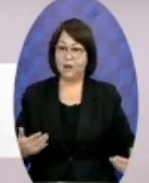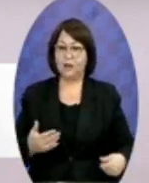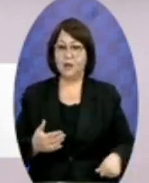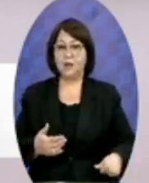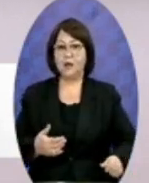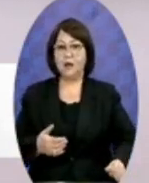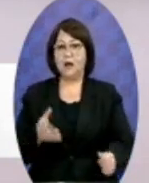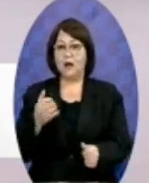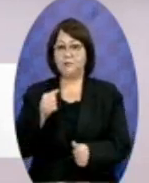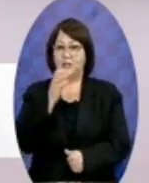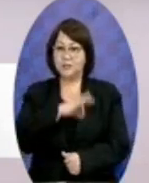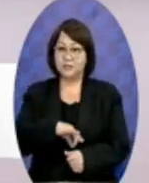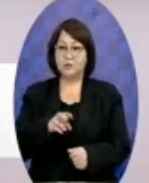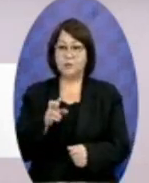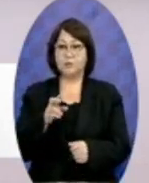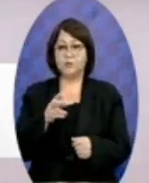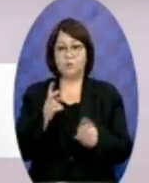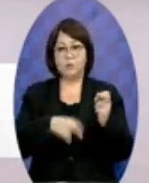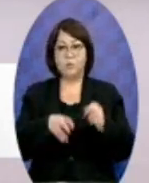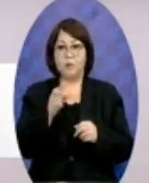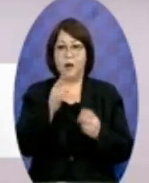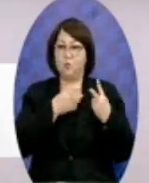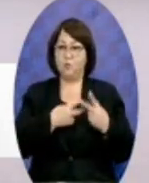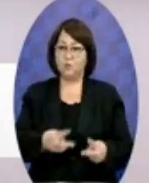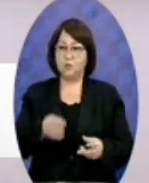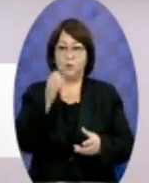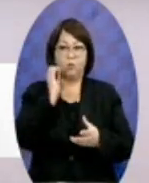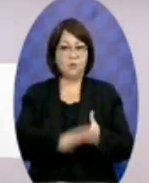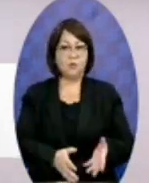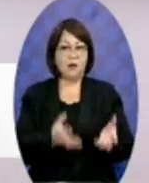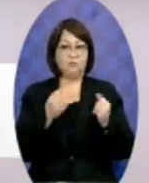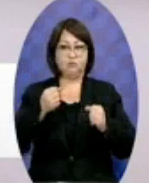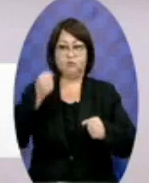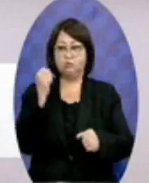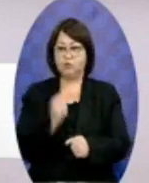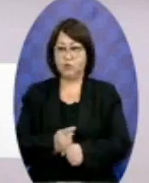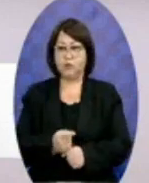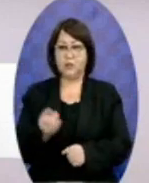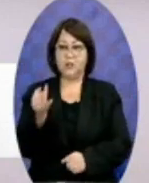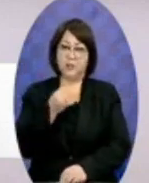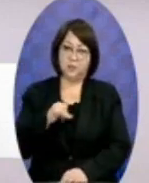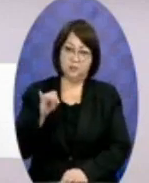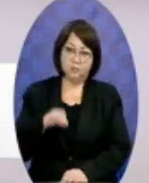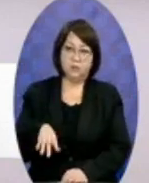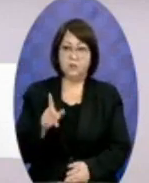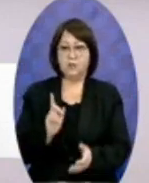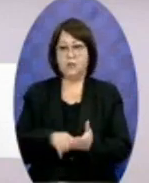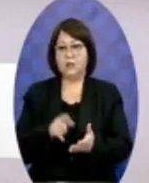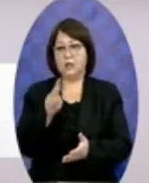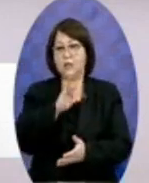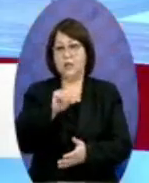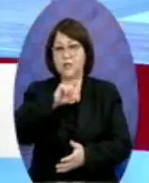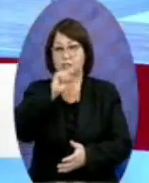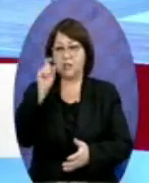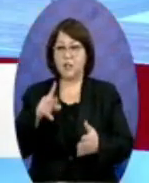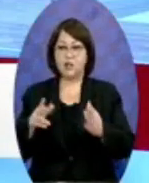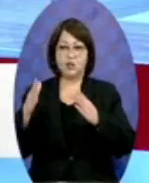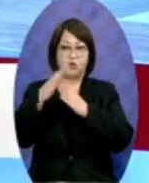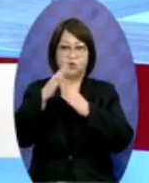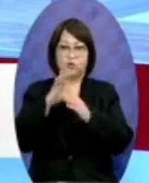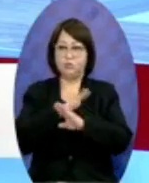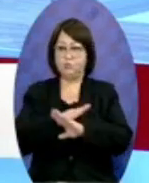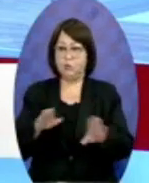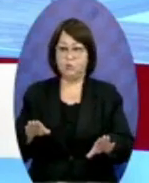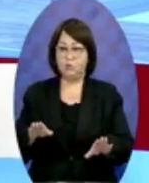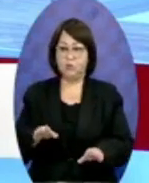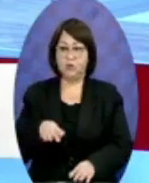үйлдвэрлсэн бараа үйлчлэгээний худалдан авалтанд зориулагдсан ийм хэрэглээний зээлийг бол зогсоож болохгүй гэж бодож байгаа. За хэрэглээний